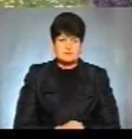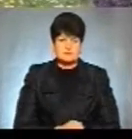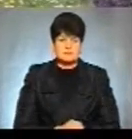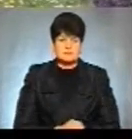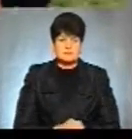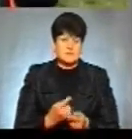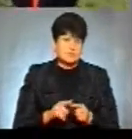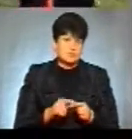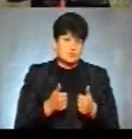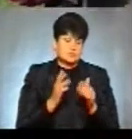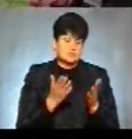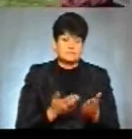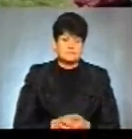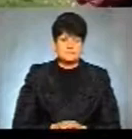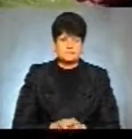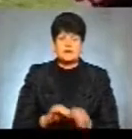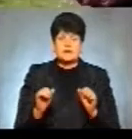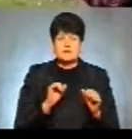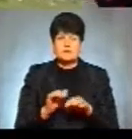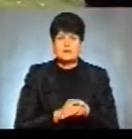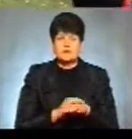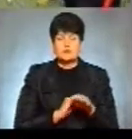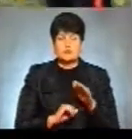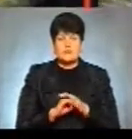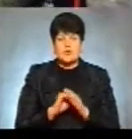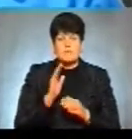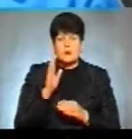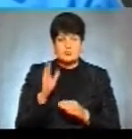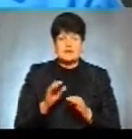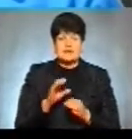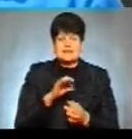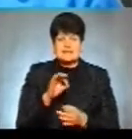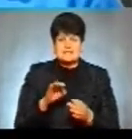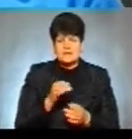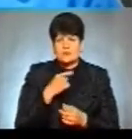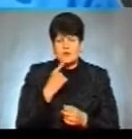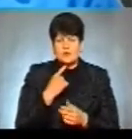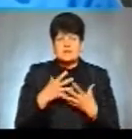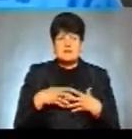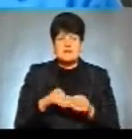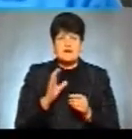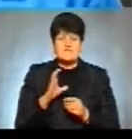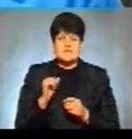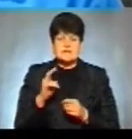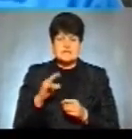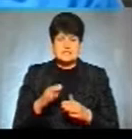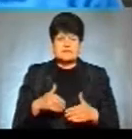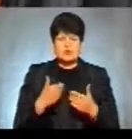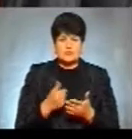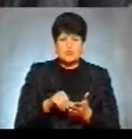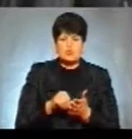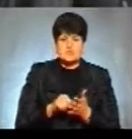буде дуже добре. Керівник благодійного фонду «Майбутнє сиріт» Андрій Назаренко каже, сім'я Василиків звернулася щодо участі в